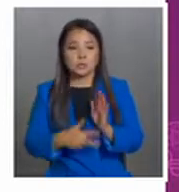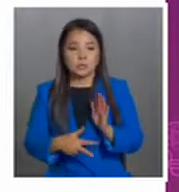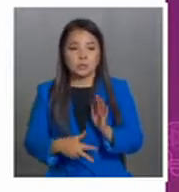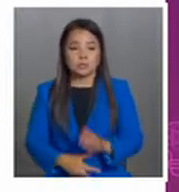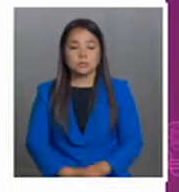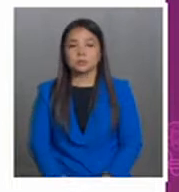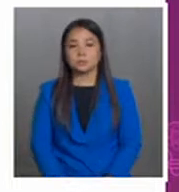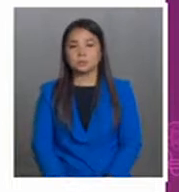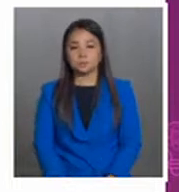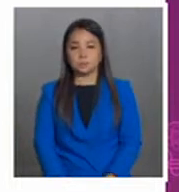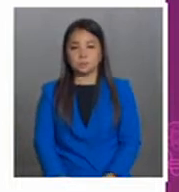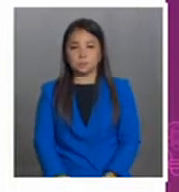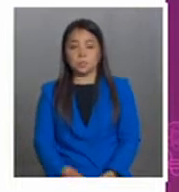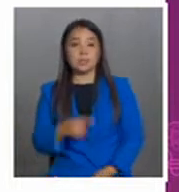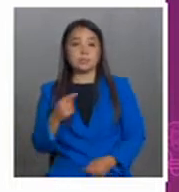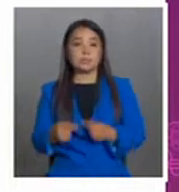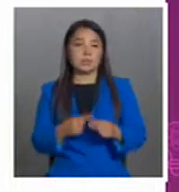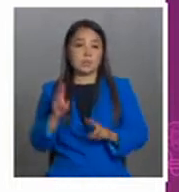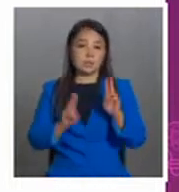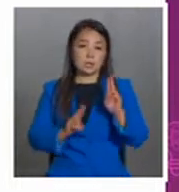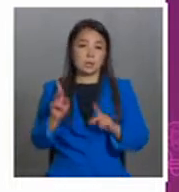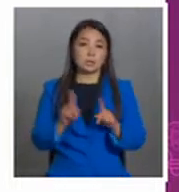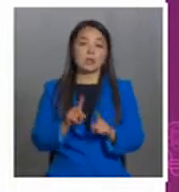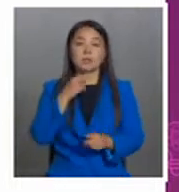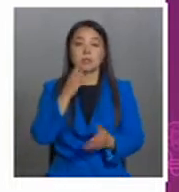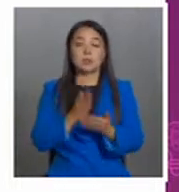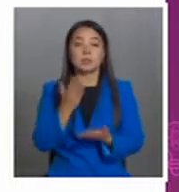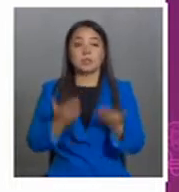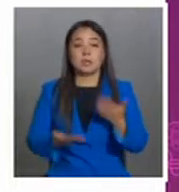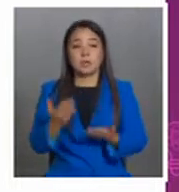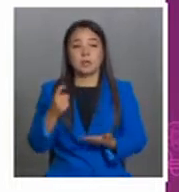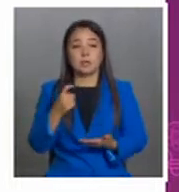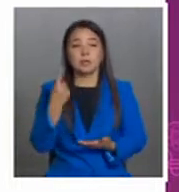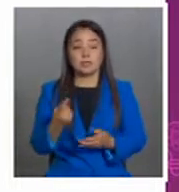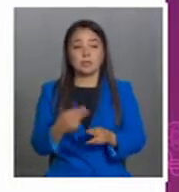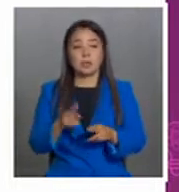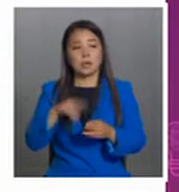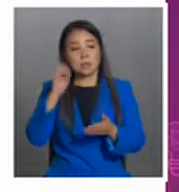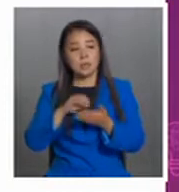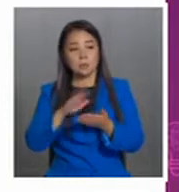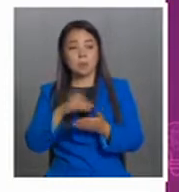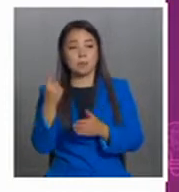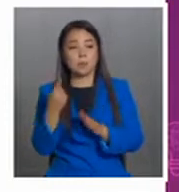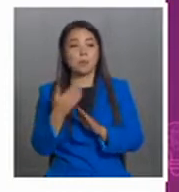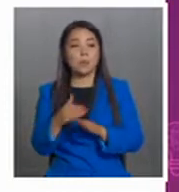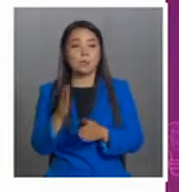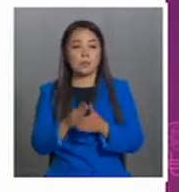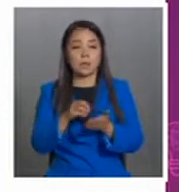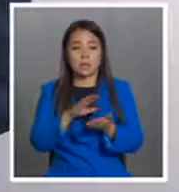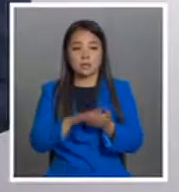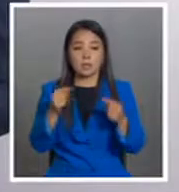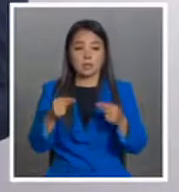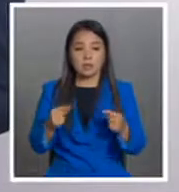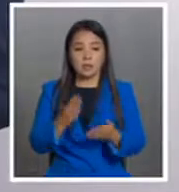болады. Әрі қарай ережеге сүйенетін болсақ, егер біз x1-ді шаманың бірінші бөлігіне сәйкес сан, ал